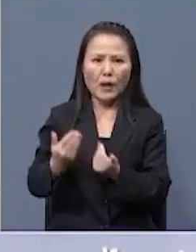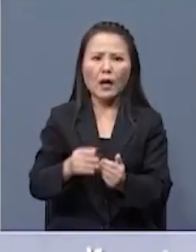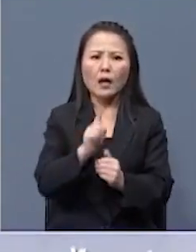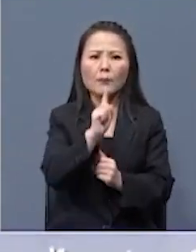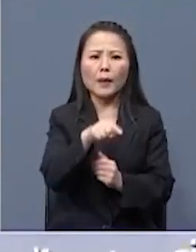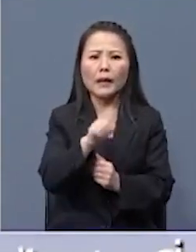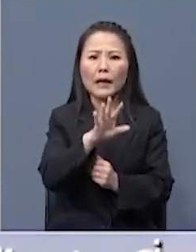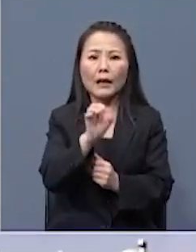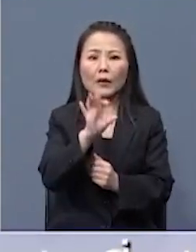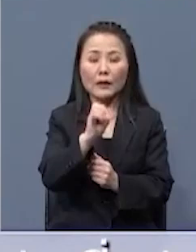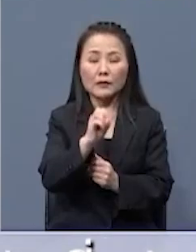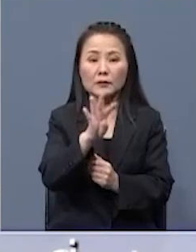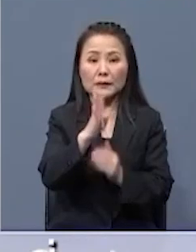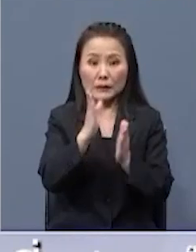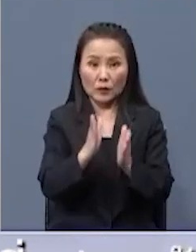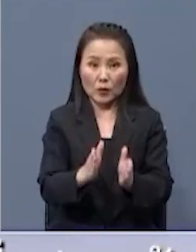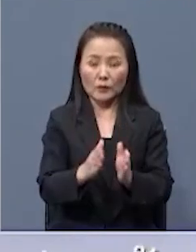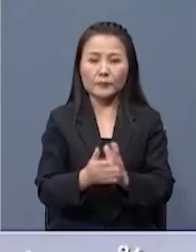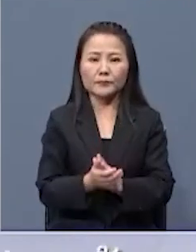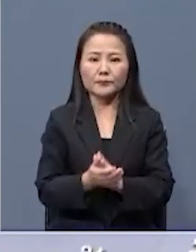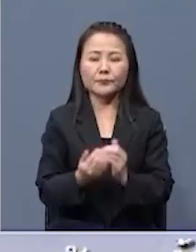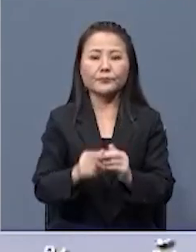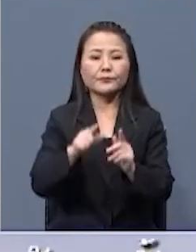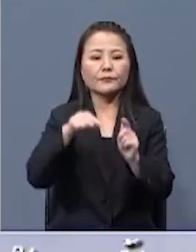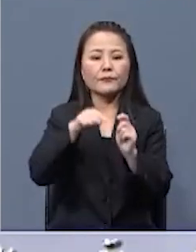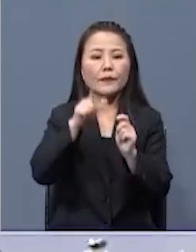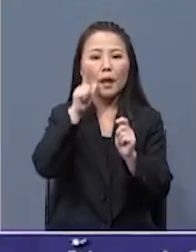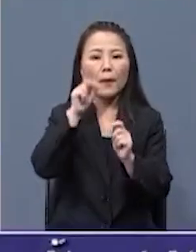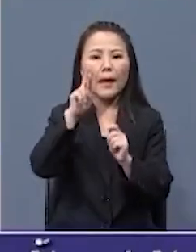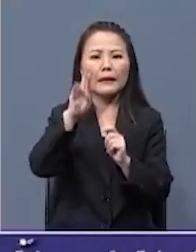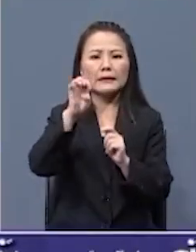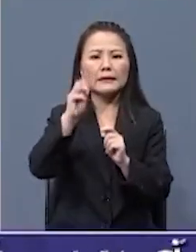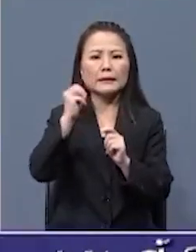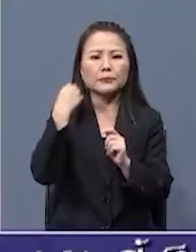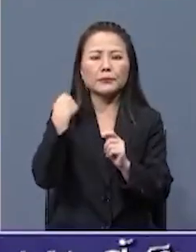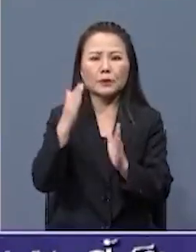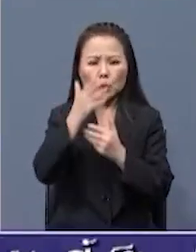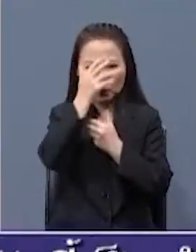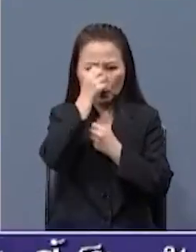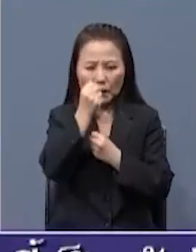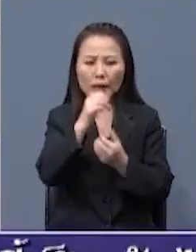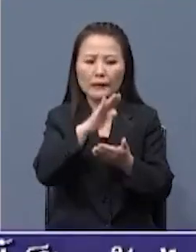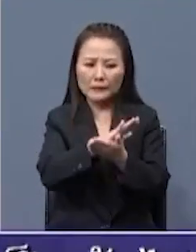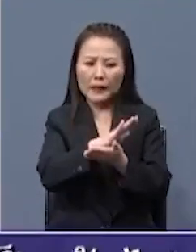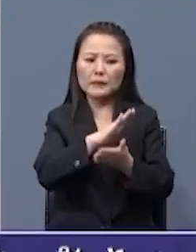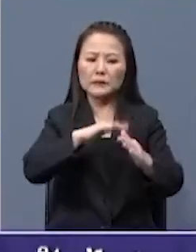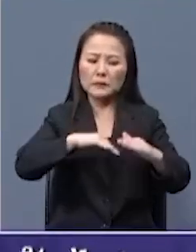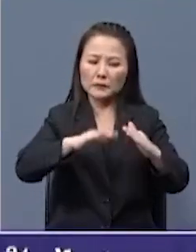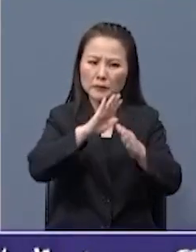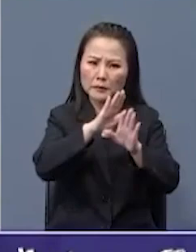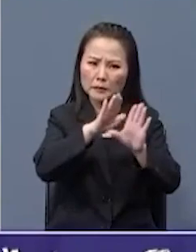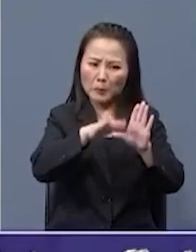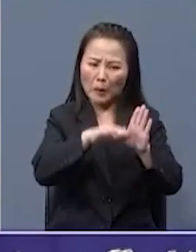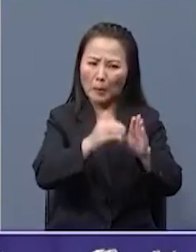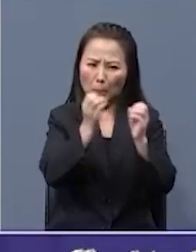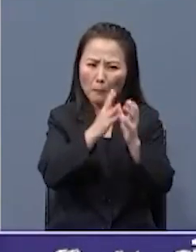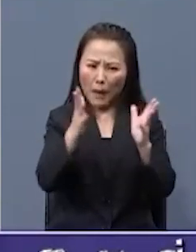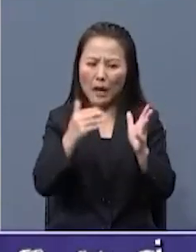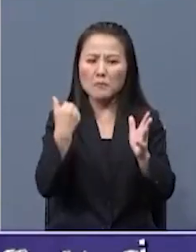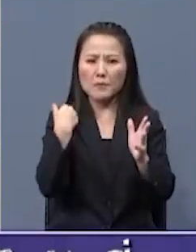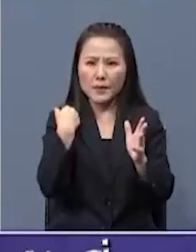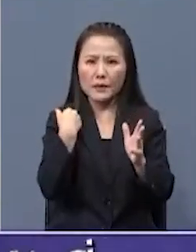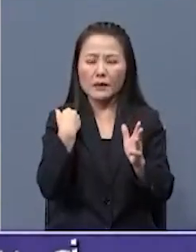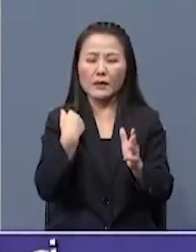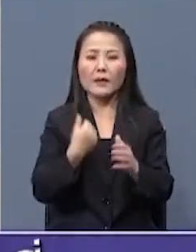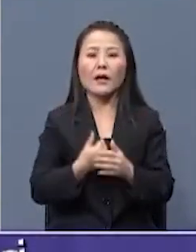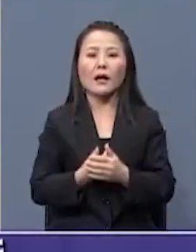ว 1,594 คนนะครับและอำเภอแม่ริมที่เนี่ยนะฮะเป็นอำเภอที่มีผู้มาขอเอกสารรับใบสมัครมากที่สุดเลยอ๋อก็